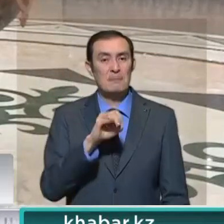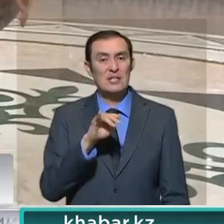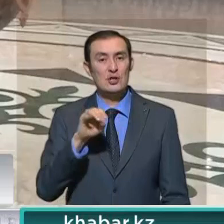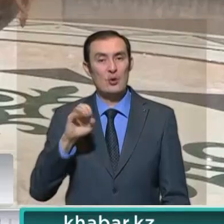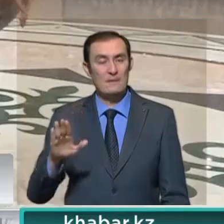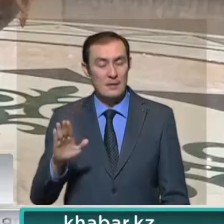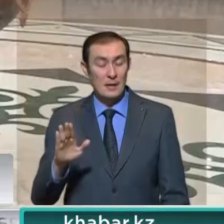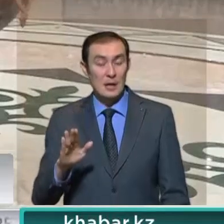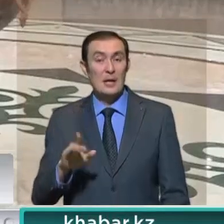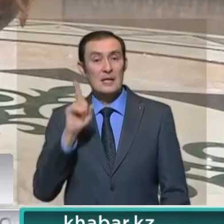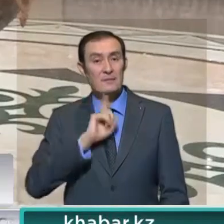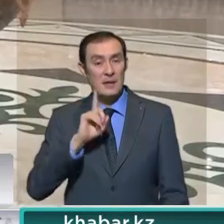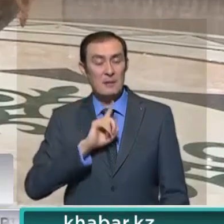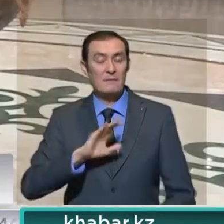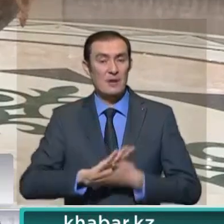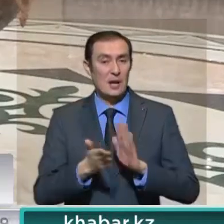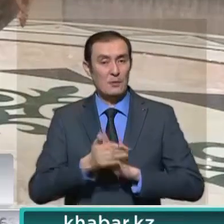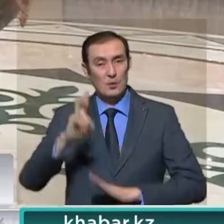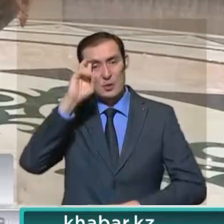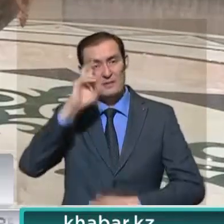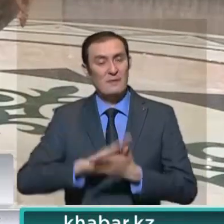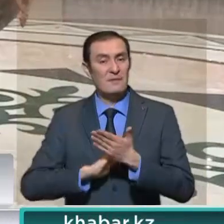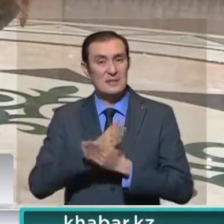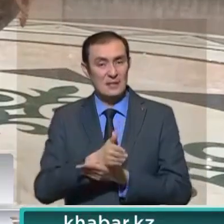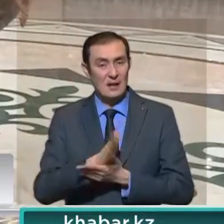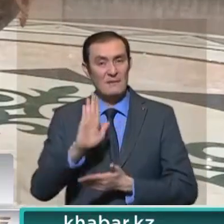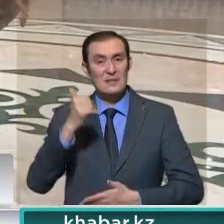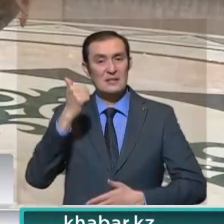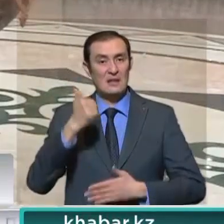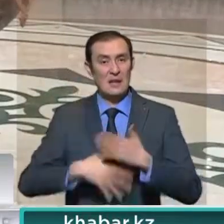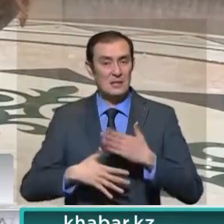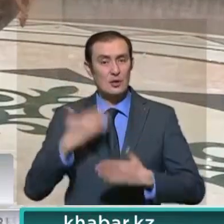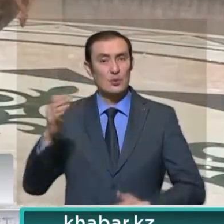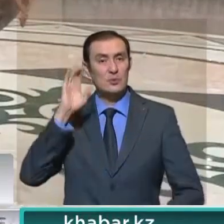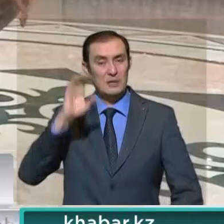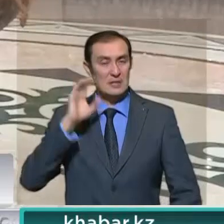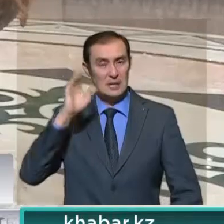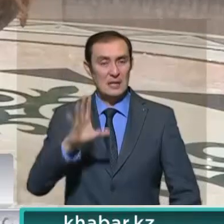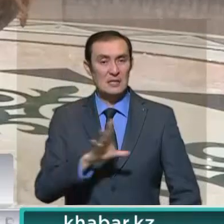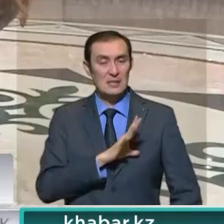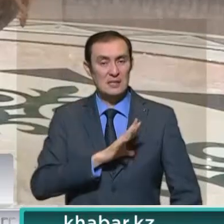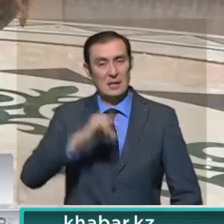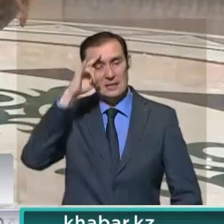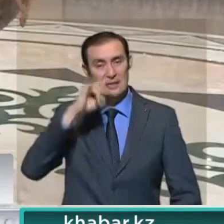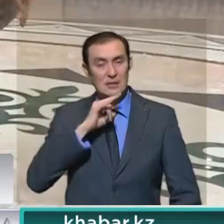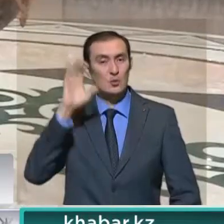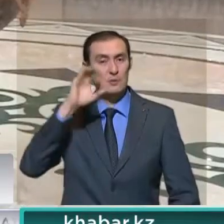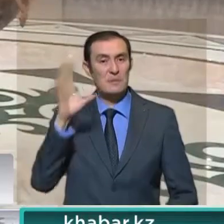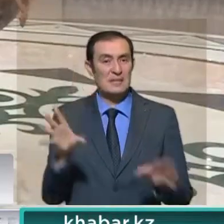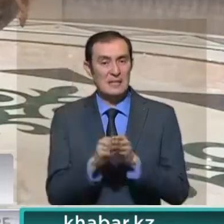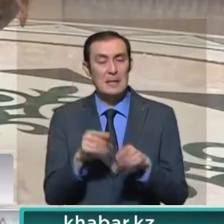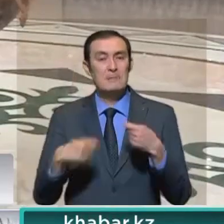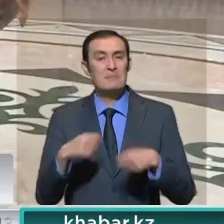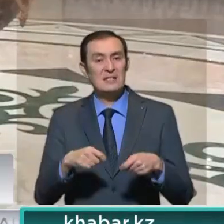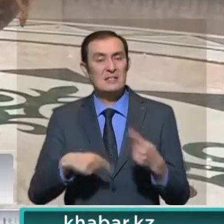мирзиёев тем временем в рамках государственного визита в столице Узбекистана состоялся казахстанская узбекские